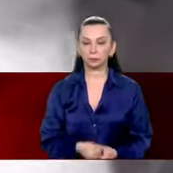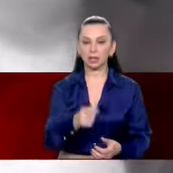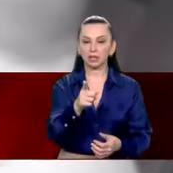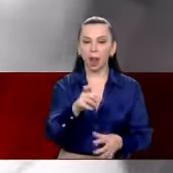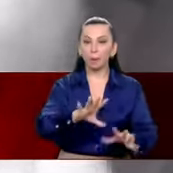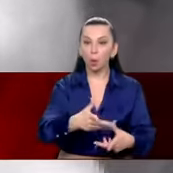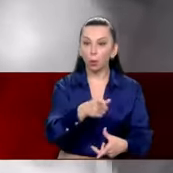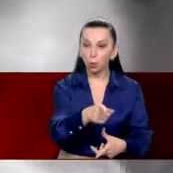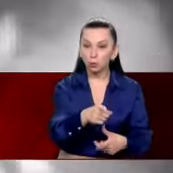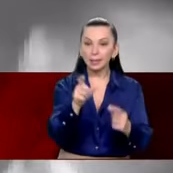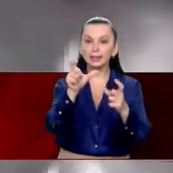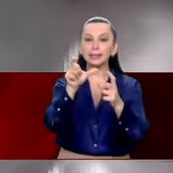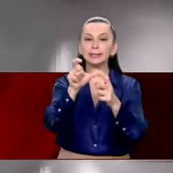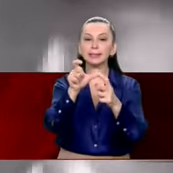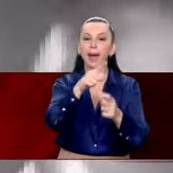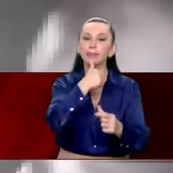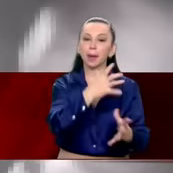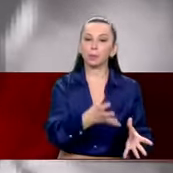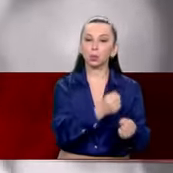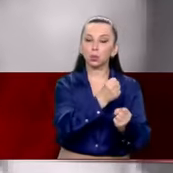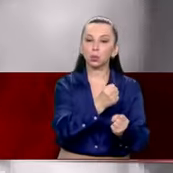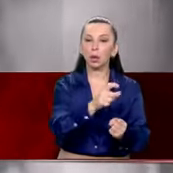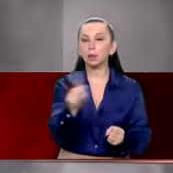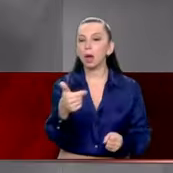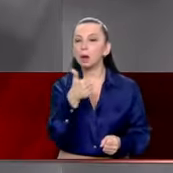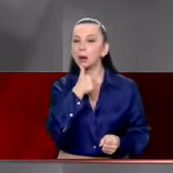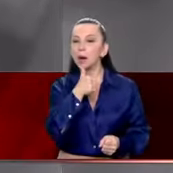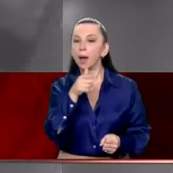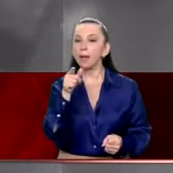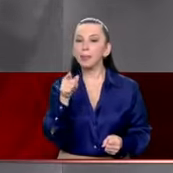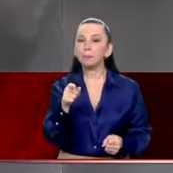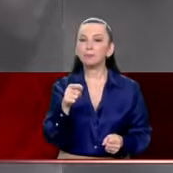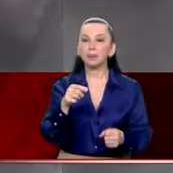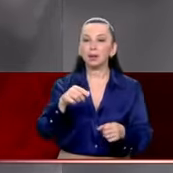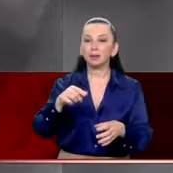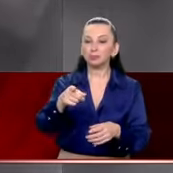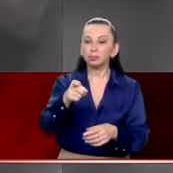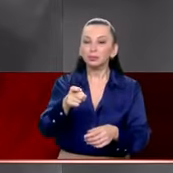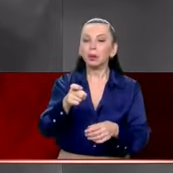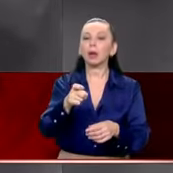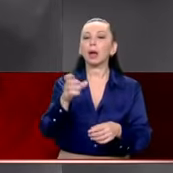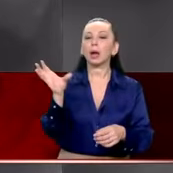Silah tutukluk yapınca Sezai Gülmez kurtuldu. Adamları ise tetikçiyi kaçamadan yakalayıp darp etti.